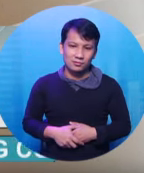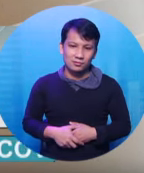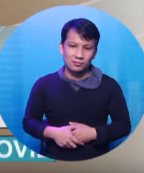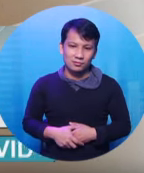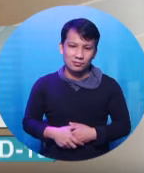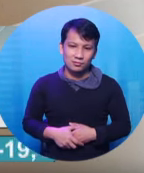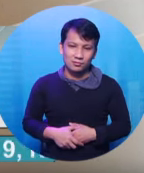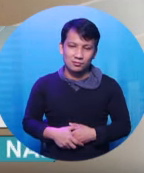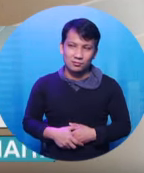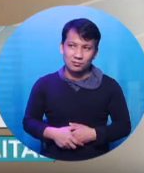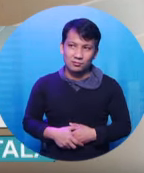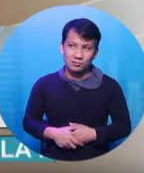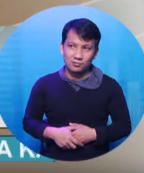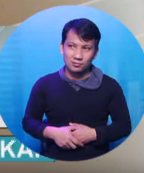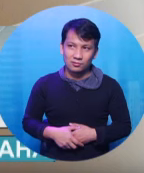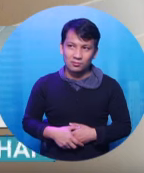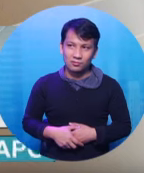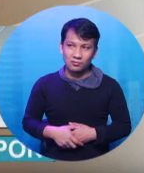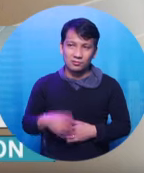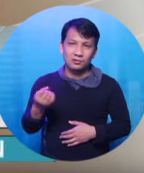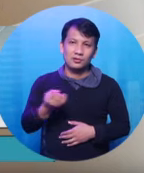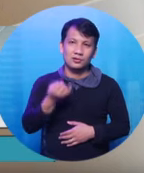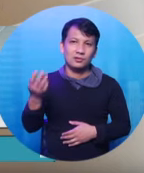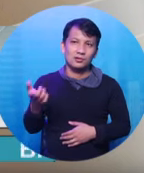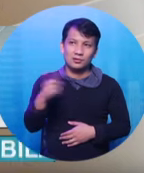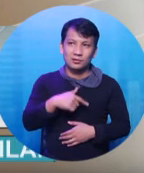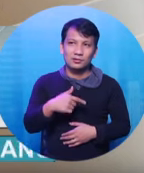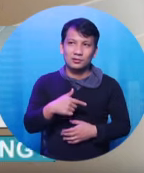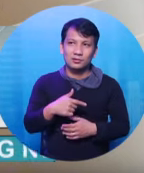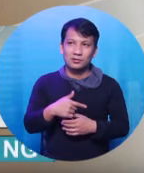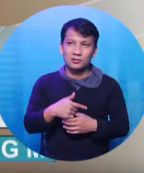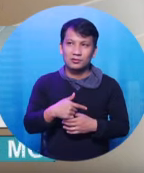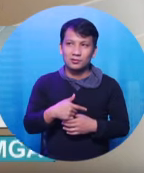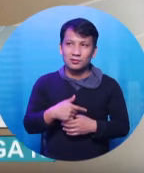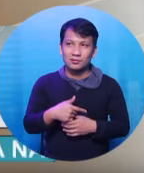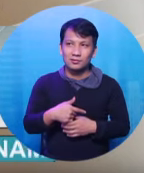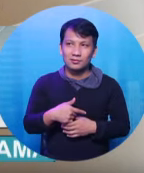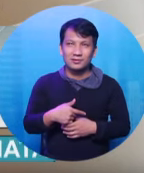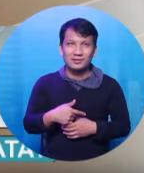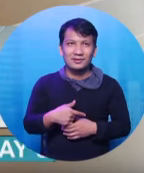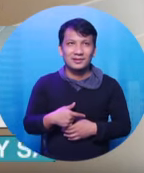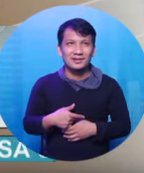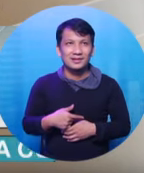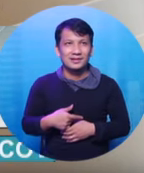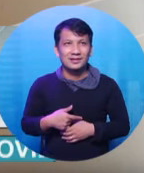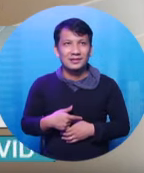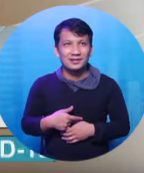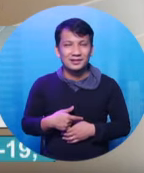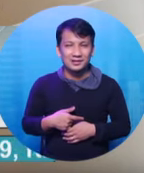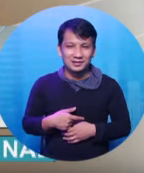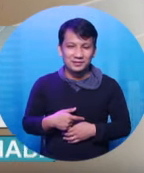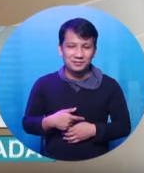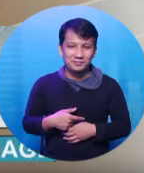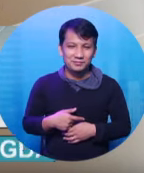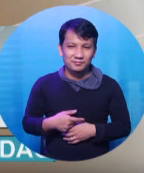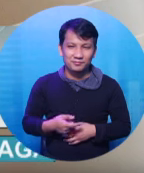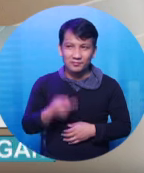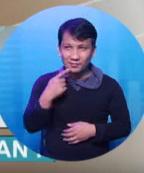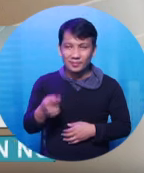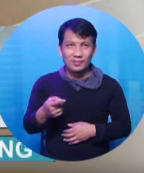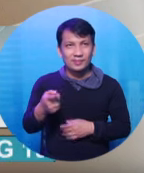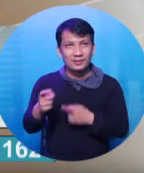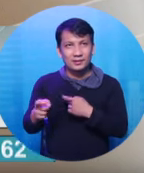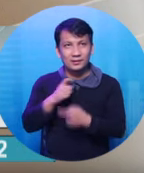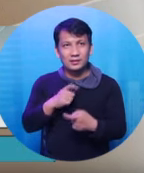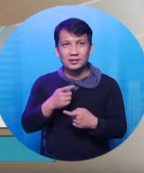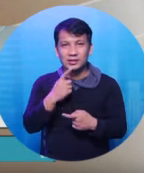May nangyari ba? Ilang beses? Hindi yan ngayon ang pinag-usapan natin. Tandaan mo, yung nakaka-text ni kuya,